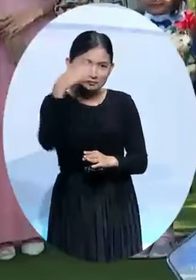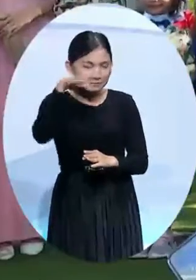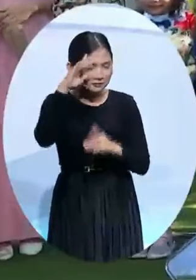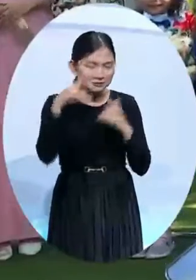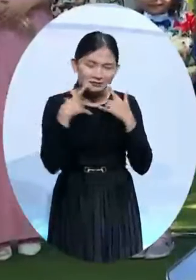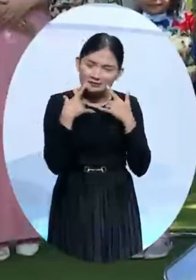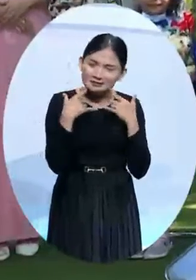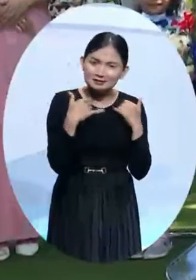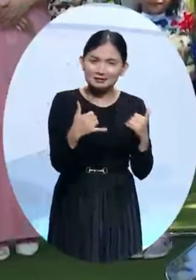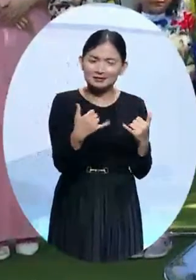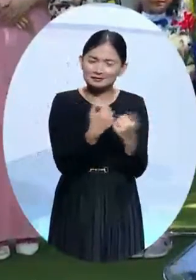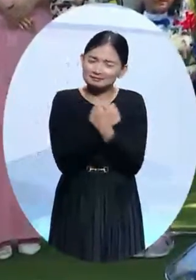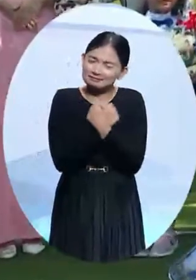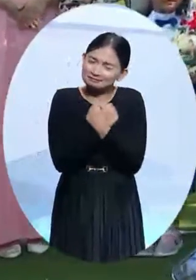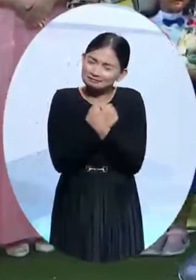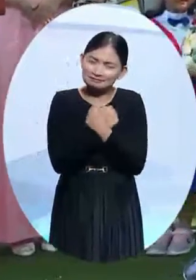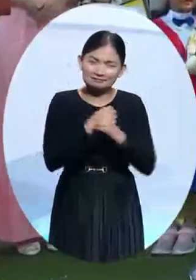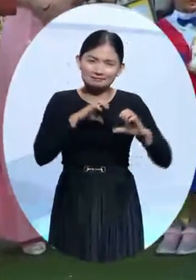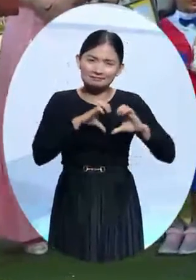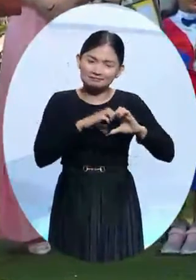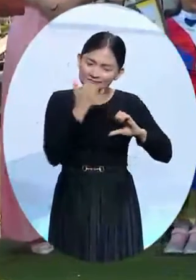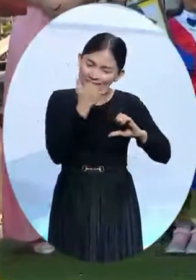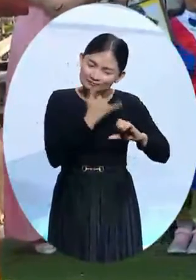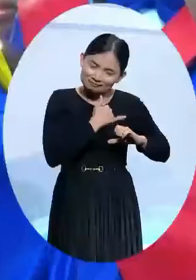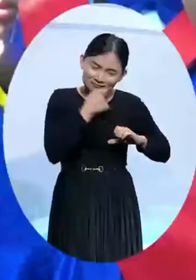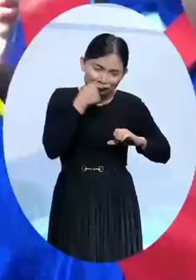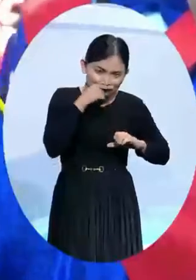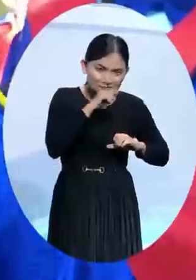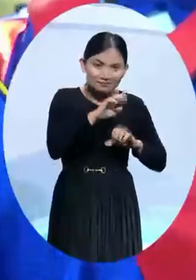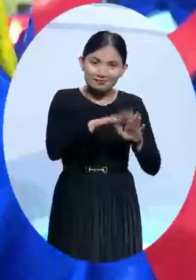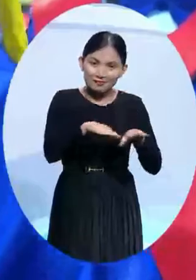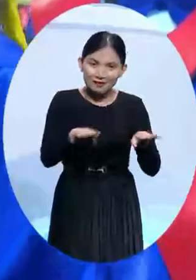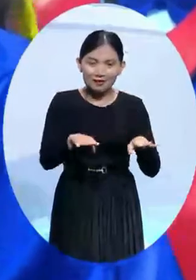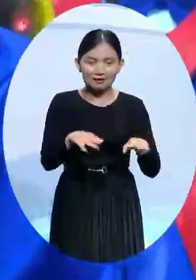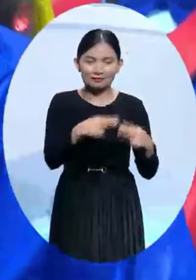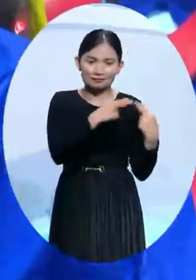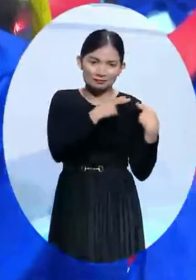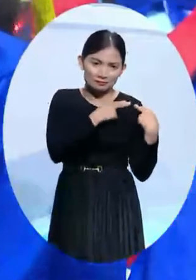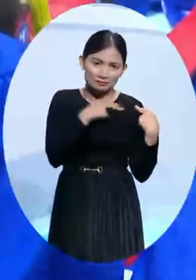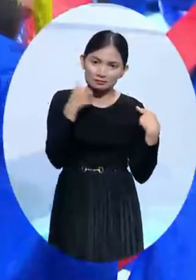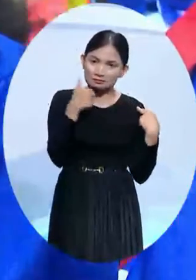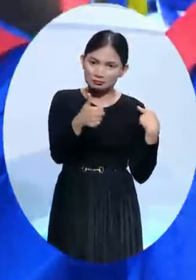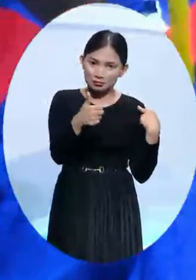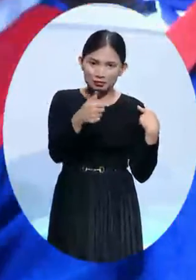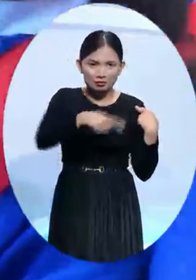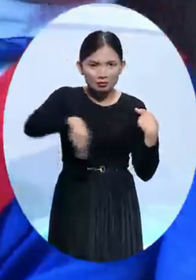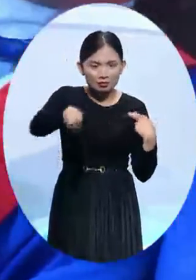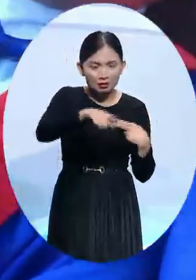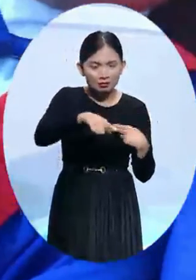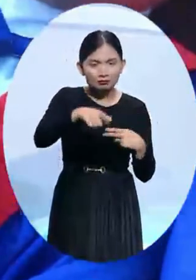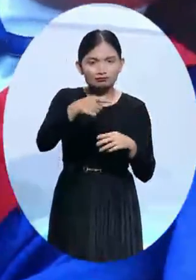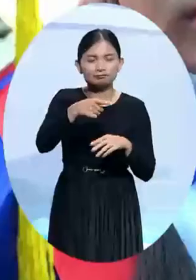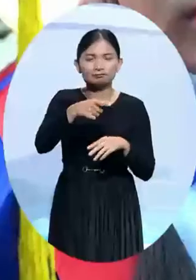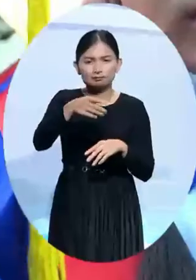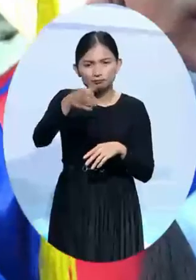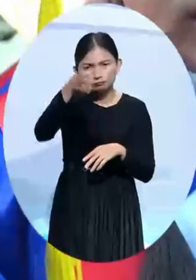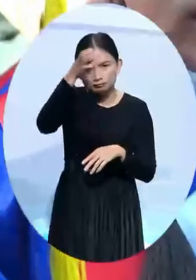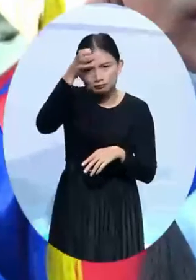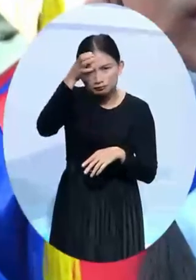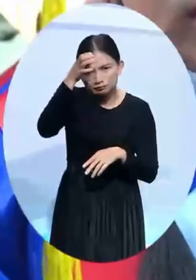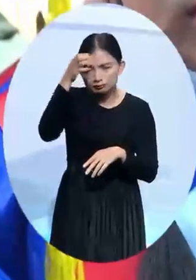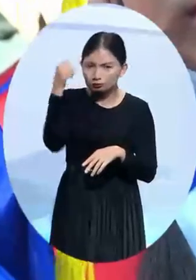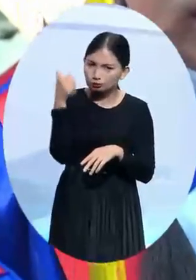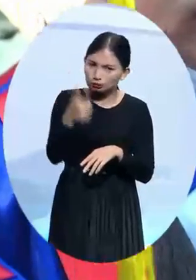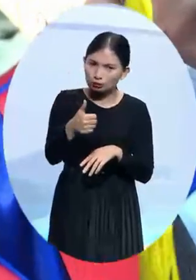trẻ, tâm huyết với nghề, có lòng yêu thương trẻ, tinh thần trách nhiệm cao. Tất cả giáo viên đều có trình độ đạt chuẩn và trên chuẩn theo thông